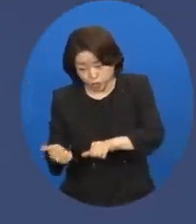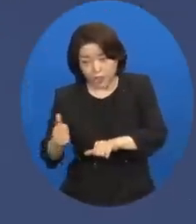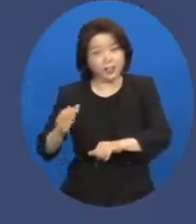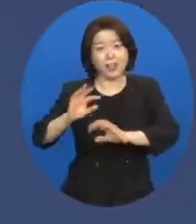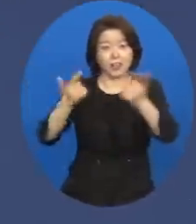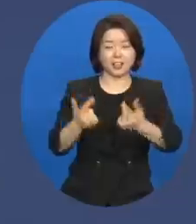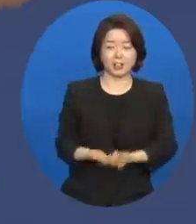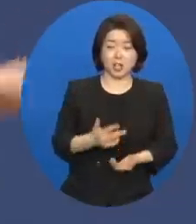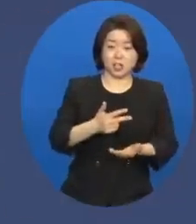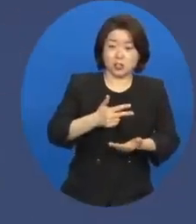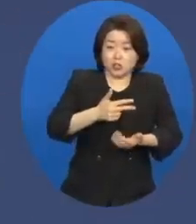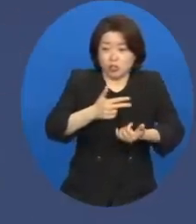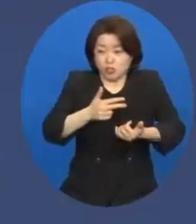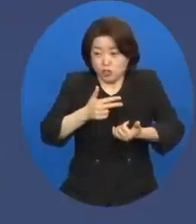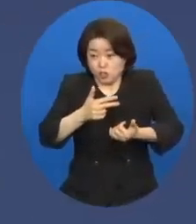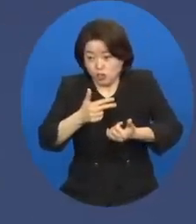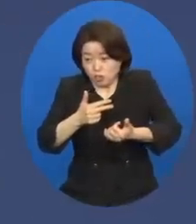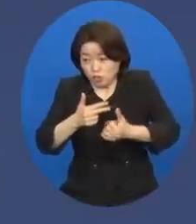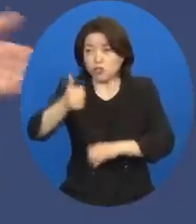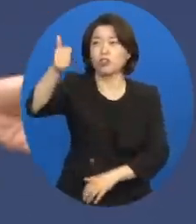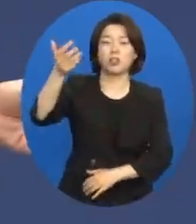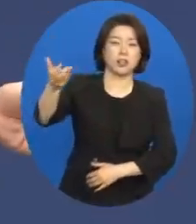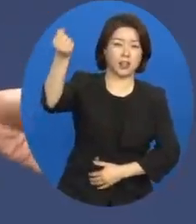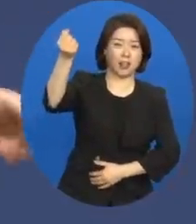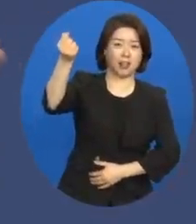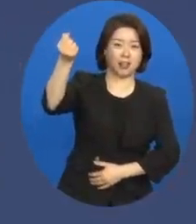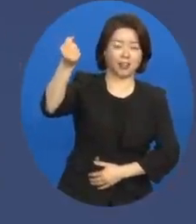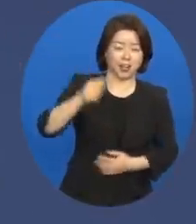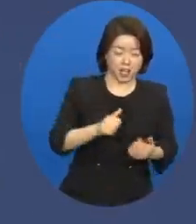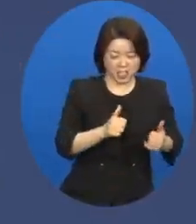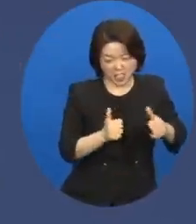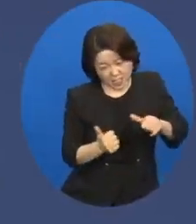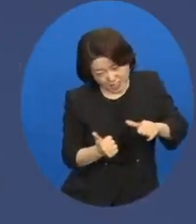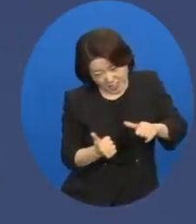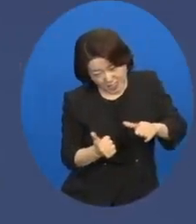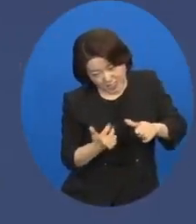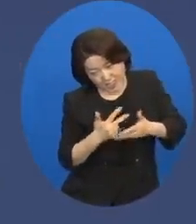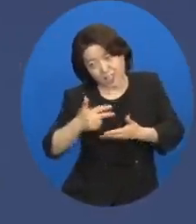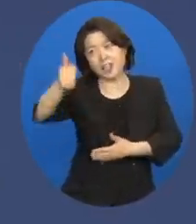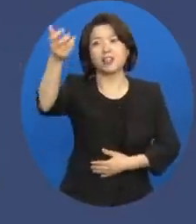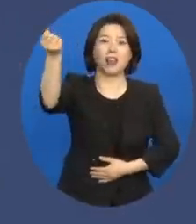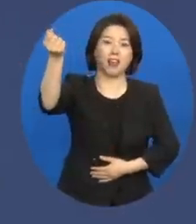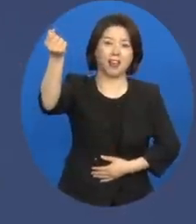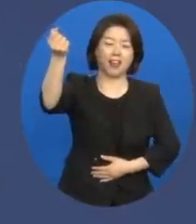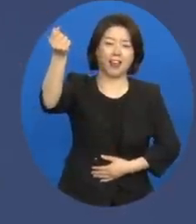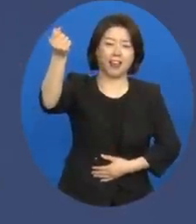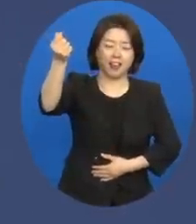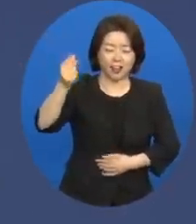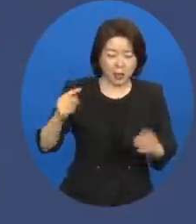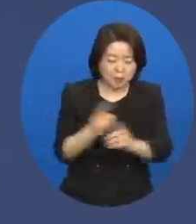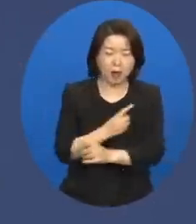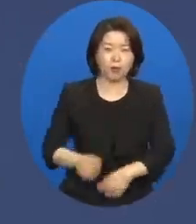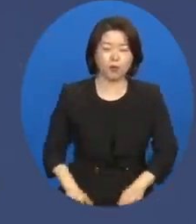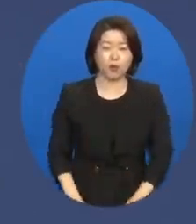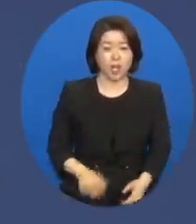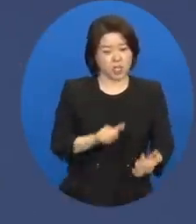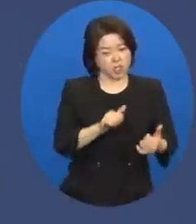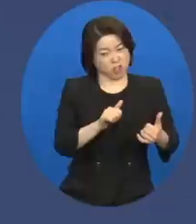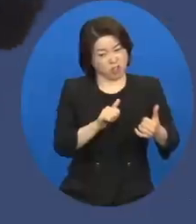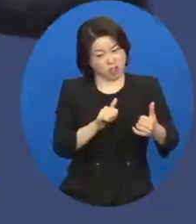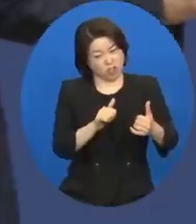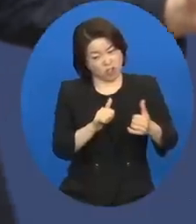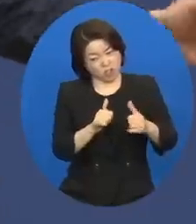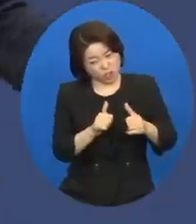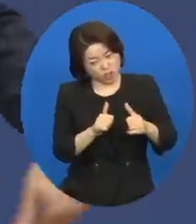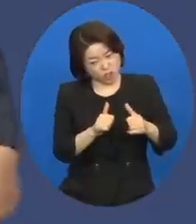얘기가 완전히 의미가 달라지더라고요. 죽겠네 하고 이걸 조금만 한 호흡만 한 템포만 움직이면 죽!